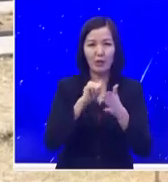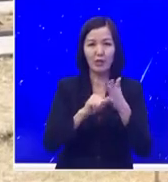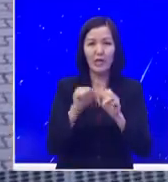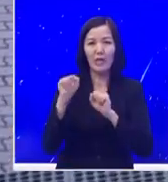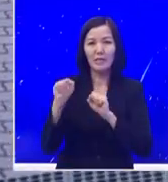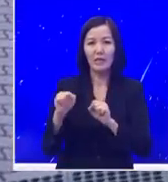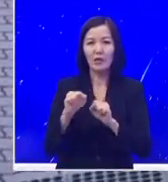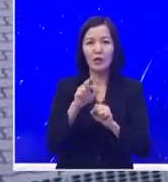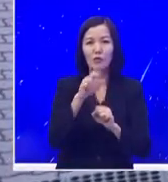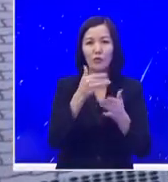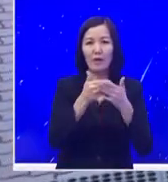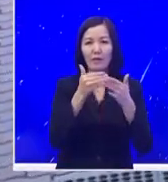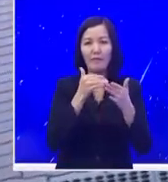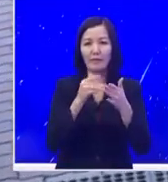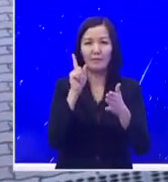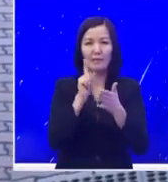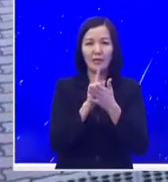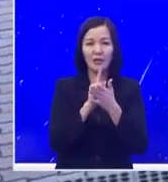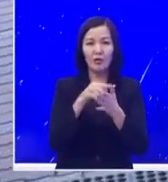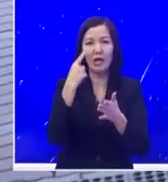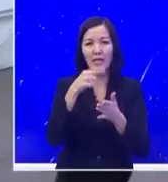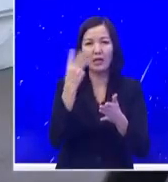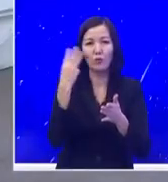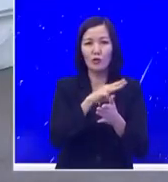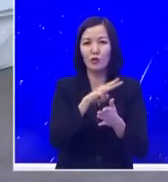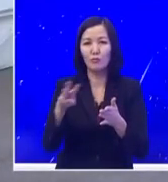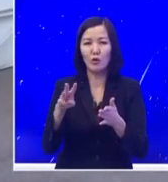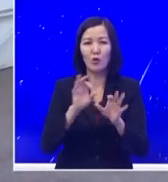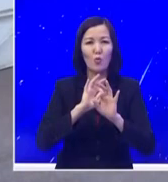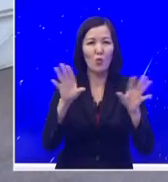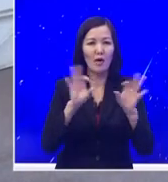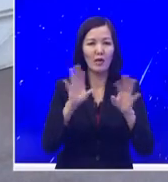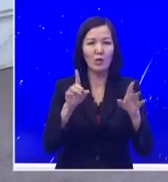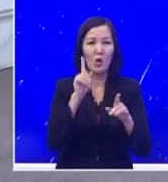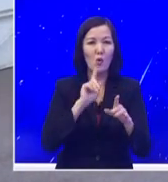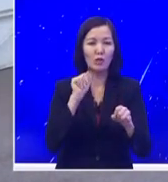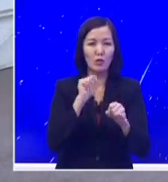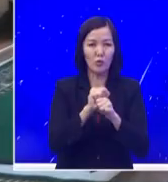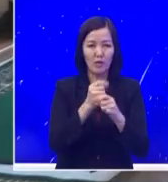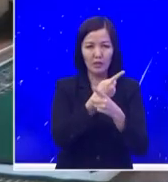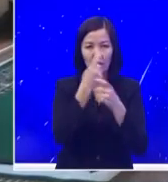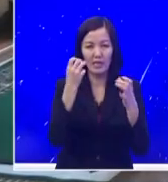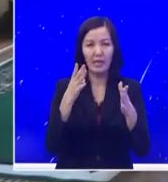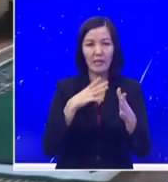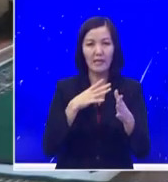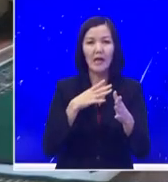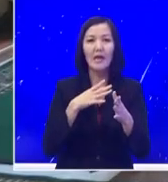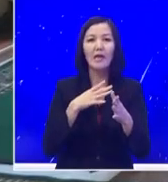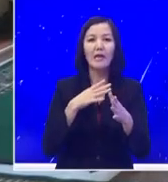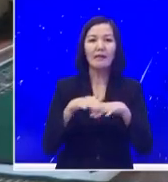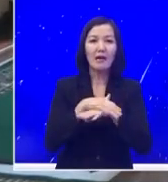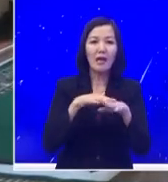мақсатында жұма намаз алдында міндетті түрде айтылатын 30 минуттық уағыз уақытша тоқтатылатынында жарияланды.